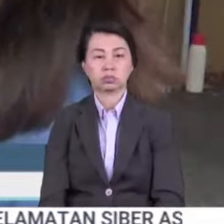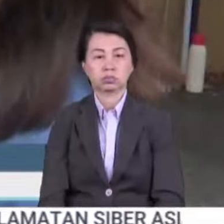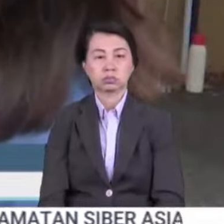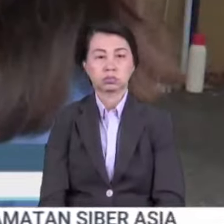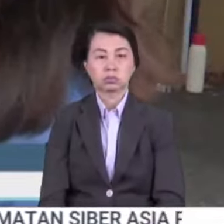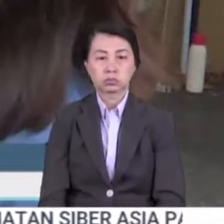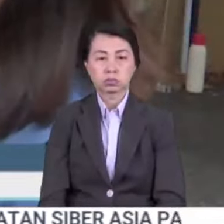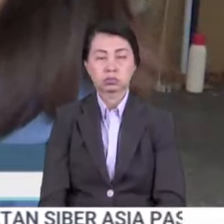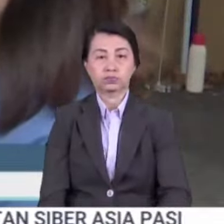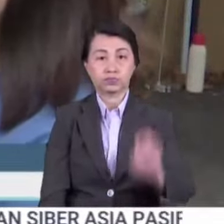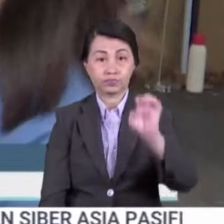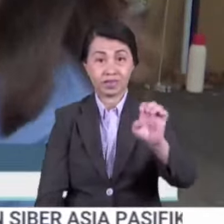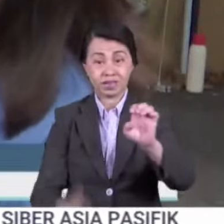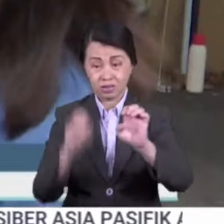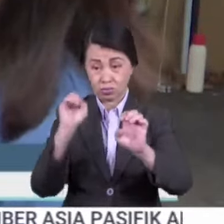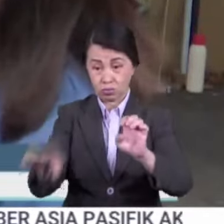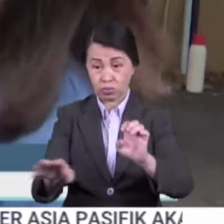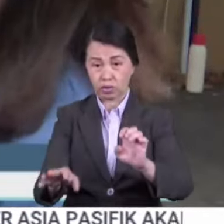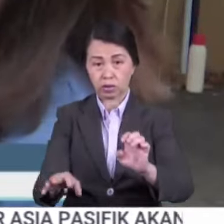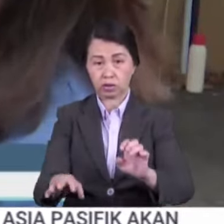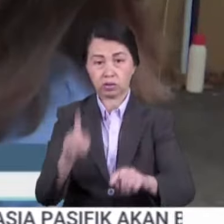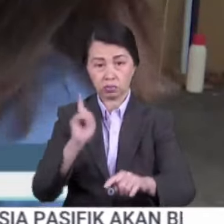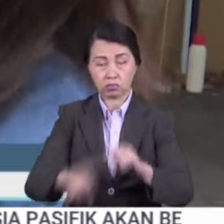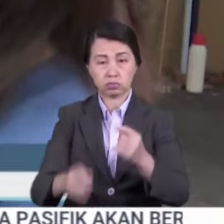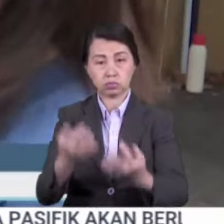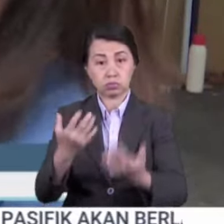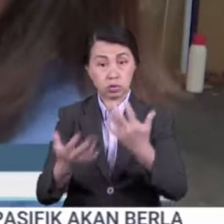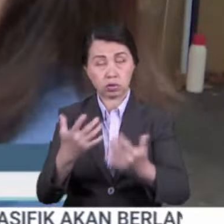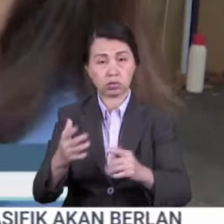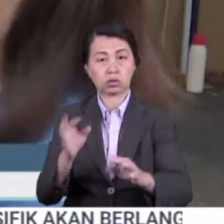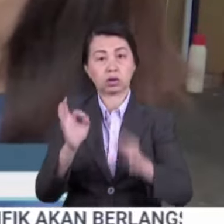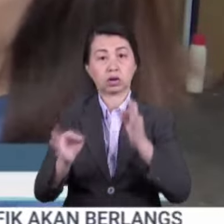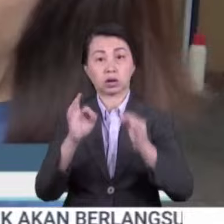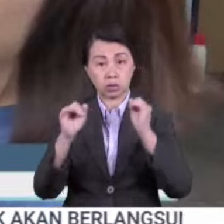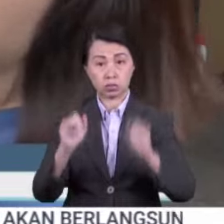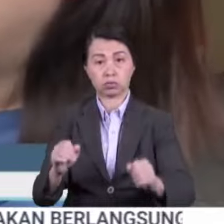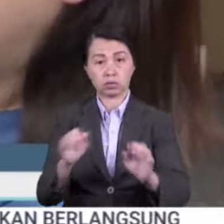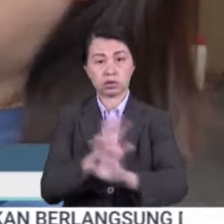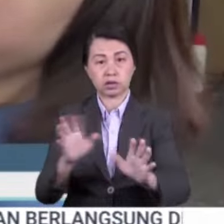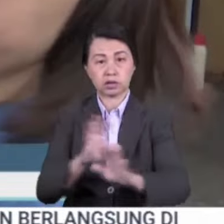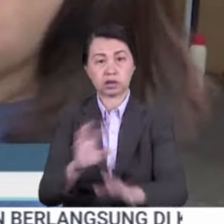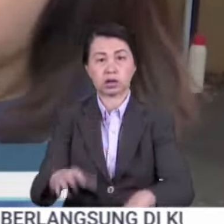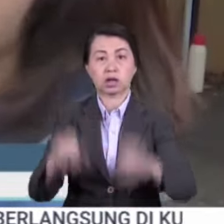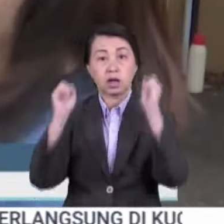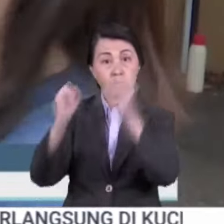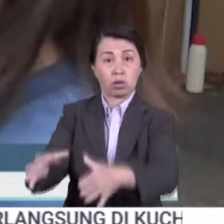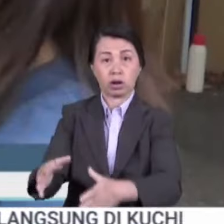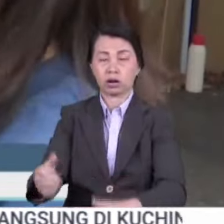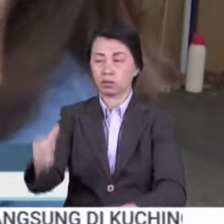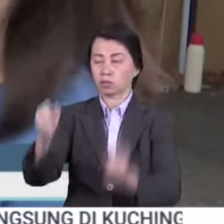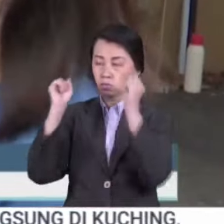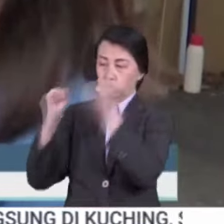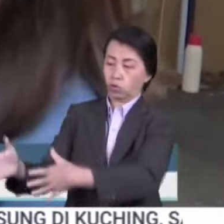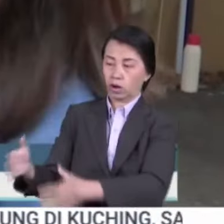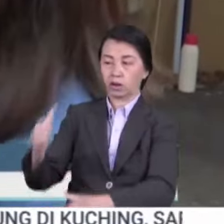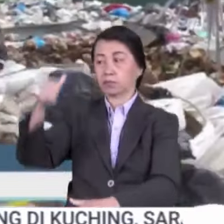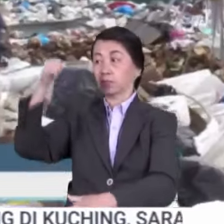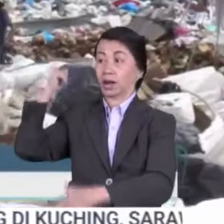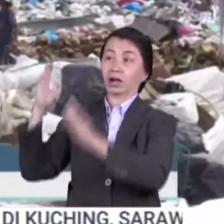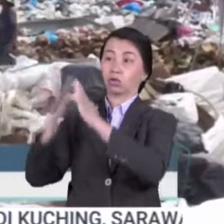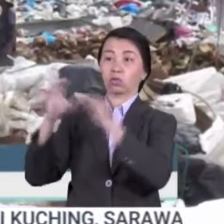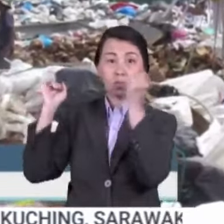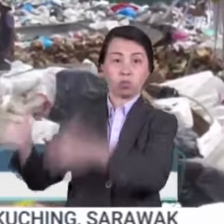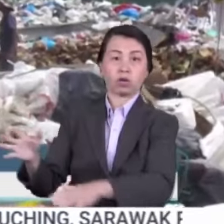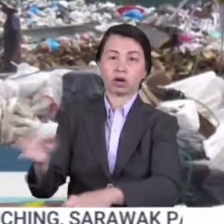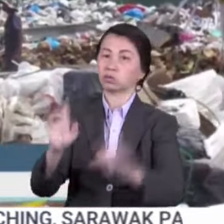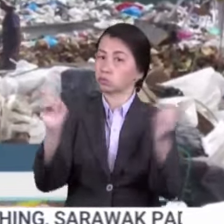tidak, e-waste ni dia tidak dibenarkan untuk dibakar, dan sebolehnya jangan buang di belakang rumah ataupun tapak pelusan sampah.